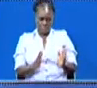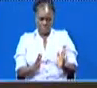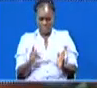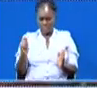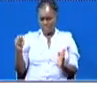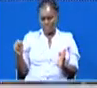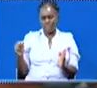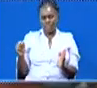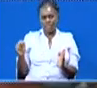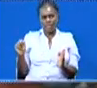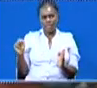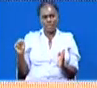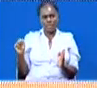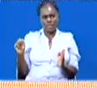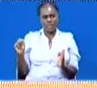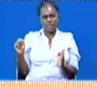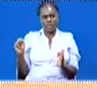KTN.